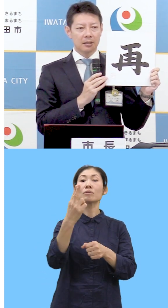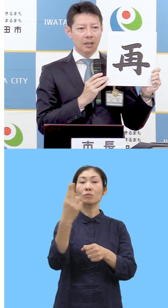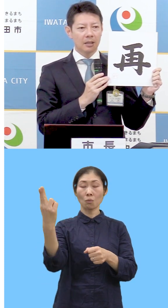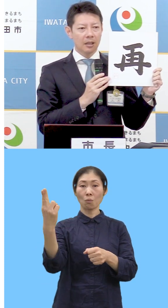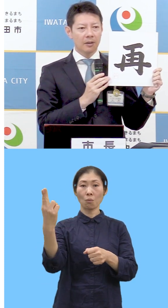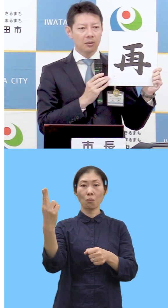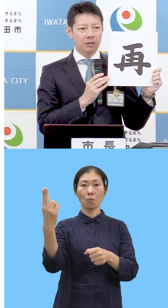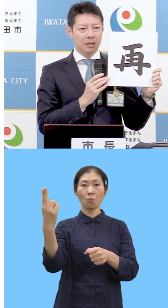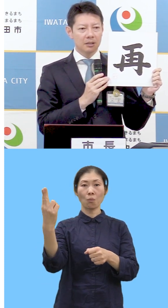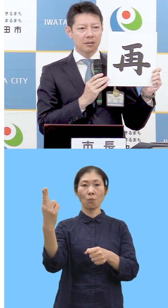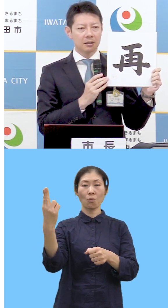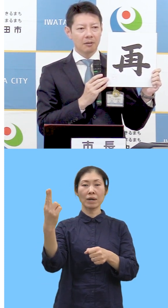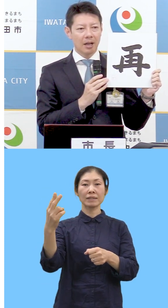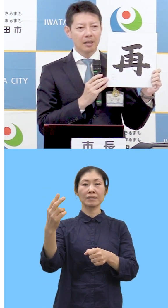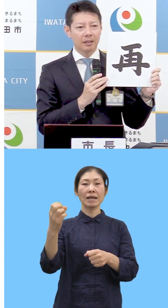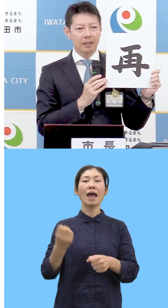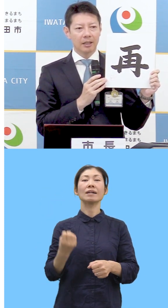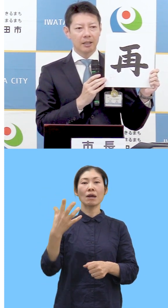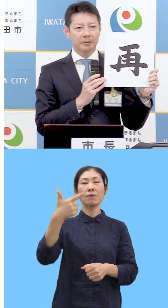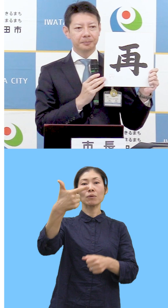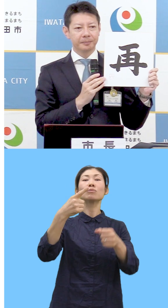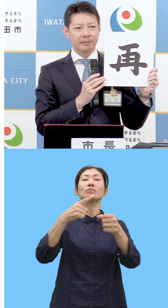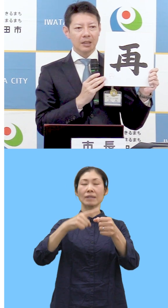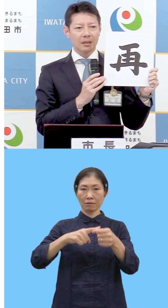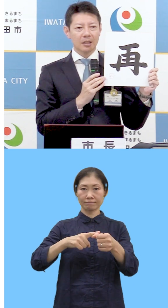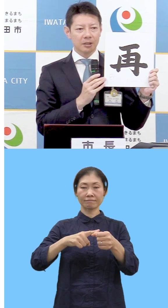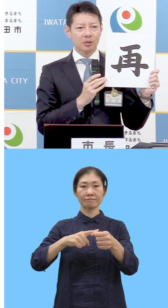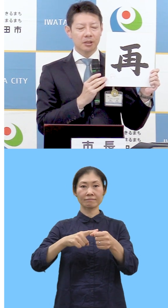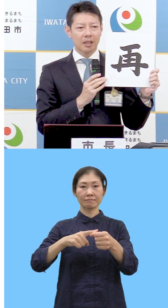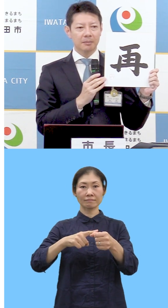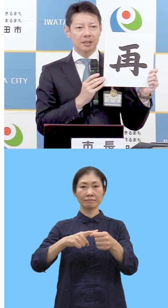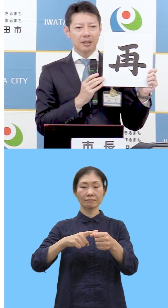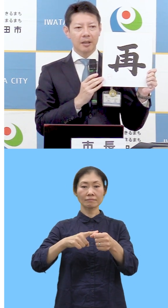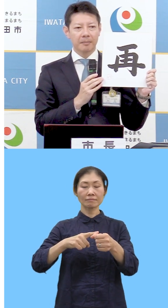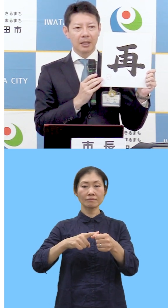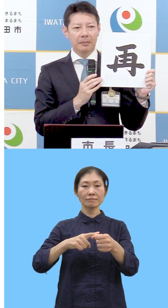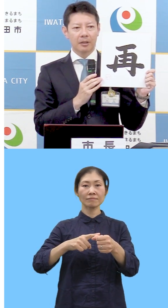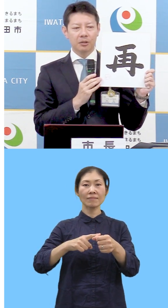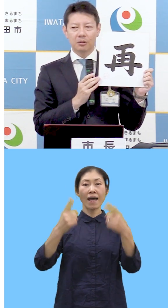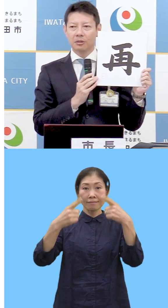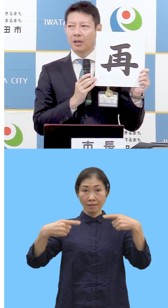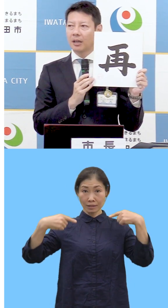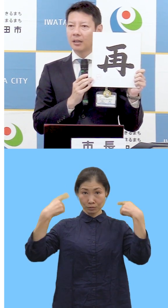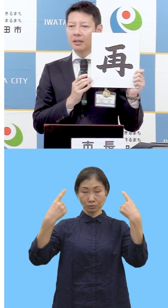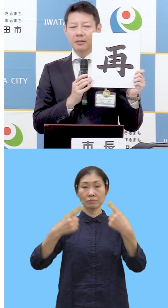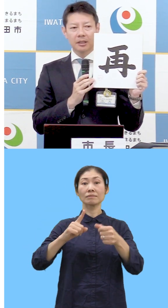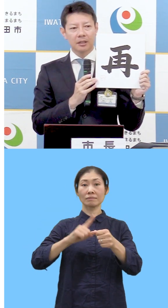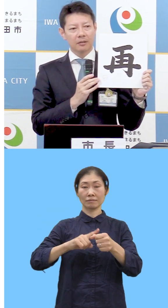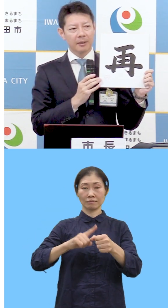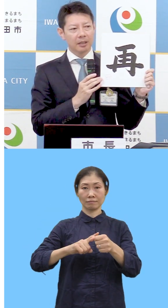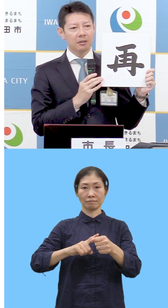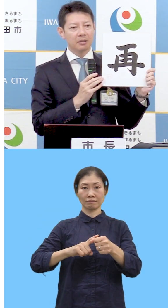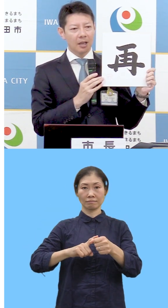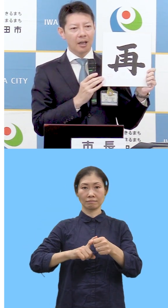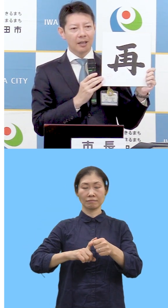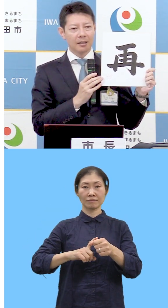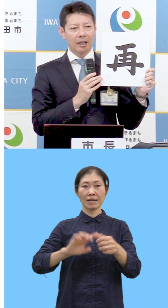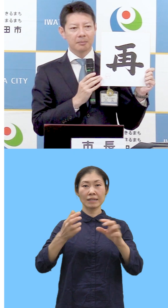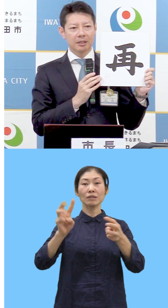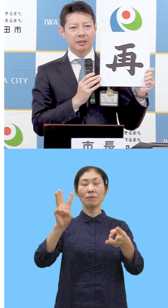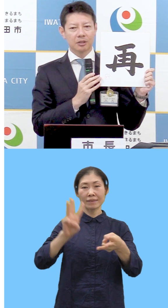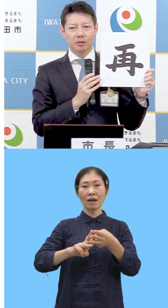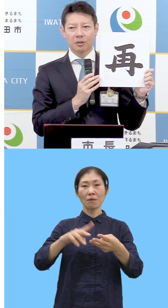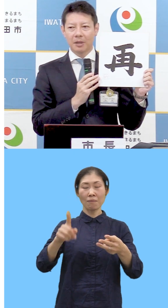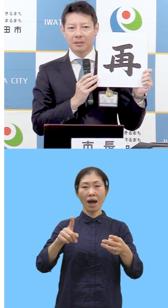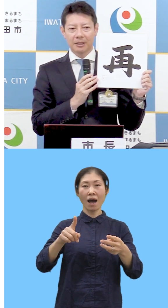来年ですね、令和6年については辰年でありまして、龍というのは岩田で言えば天竜川が